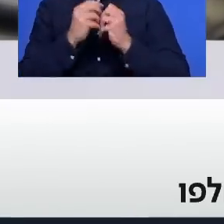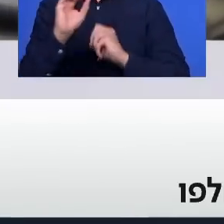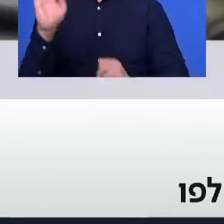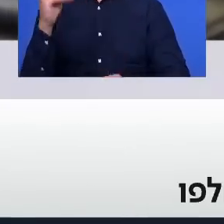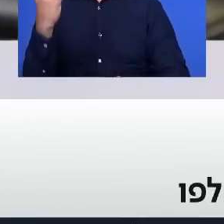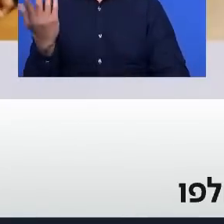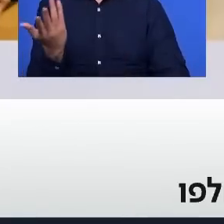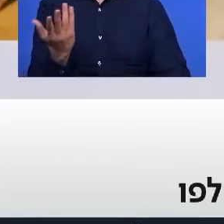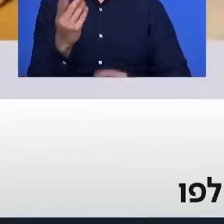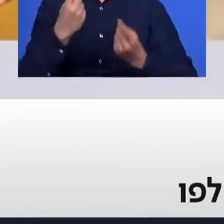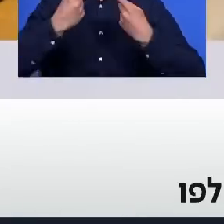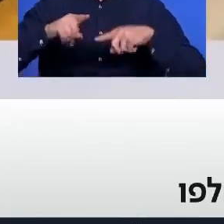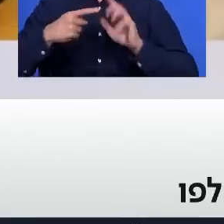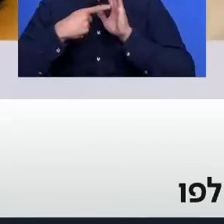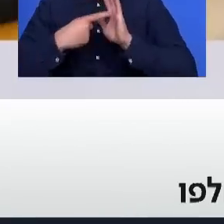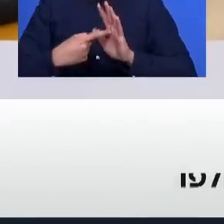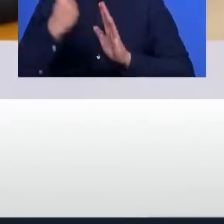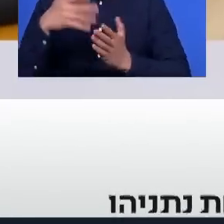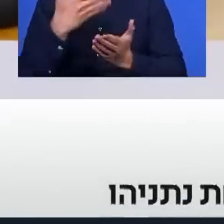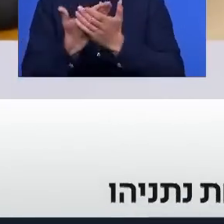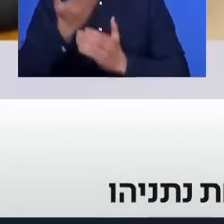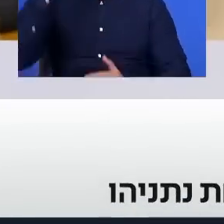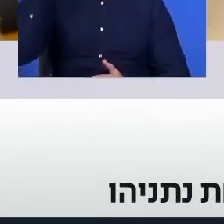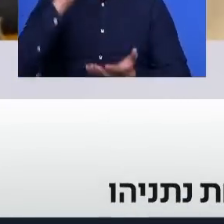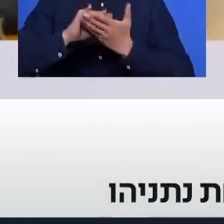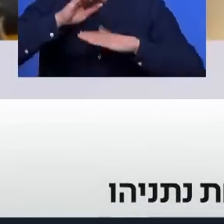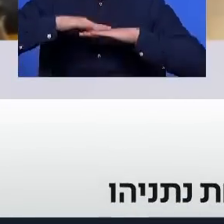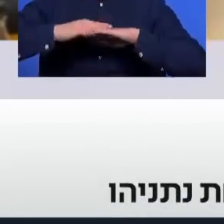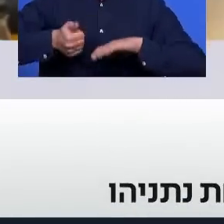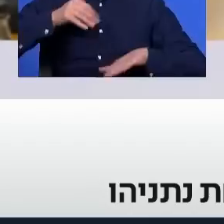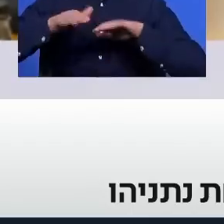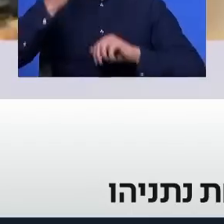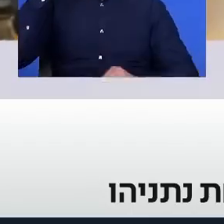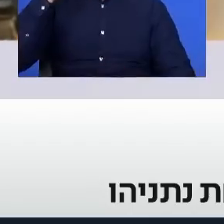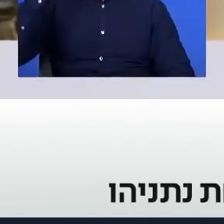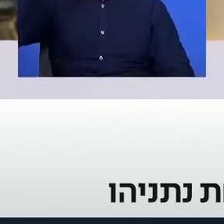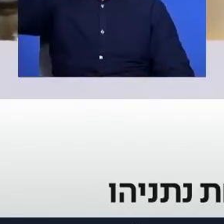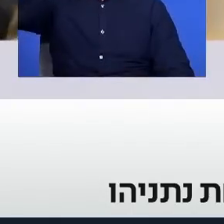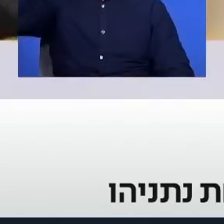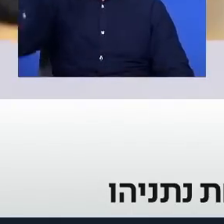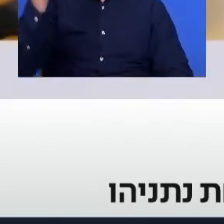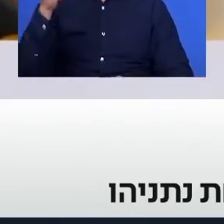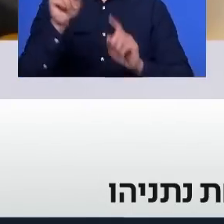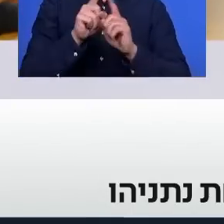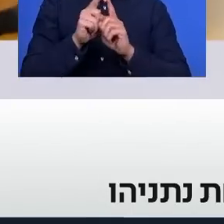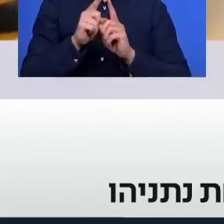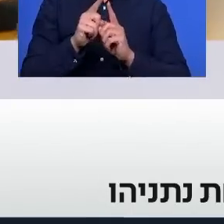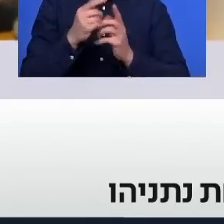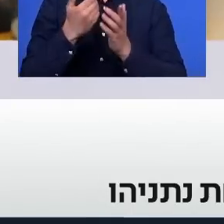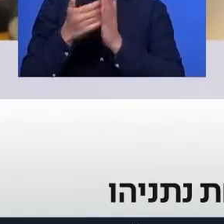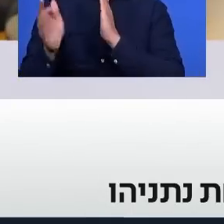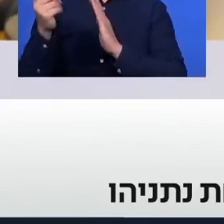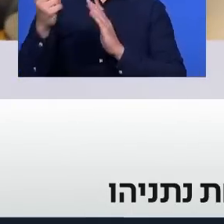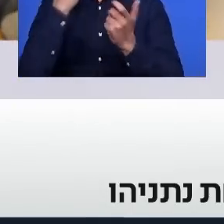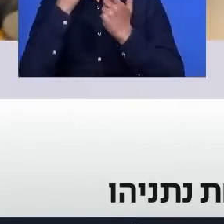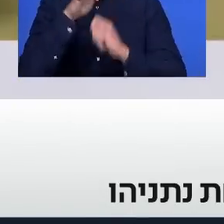זו אותה ועדה שלדוגמה המליצה בזמן כהונתו של ראש הממשלה לשעבר בנט להסיר את ההבטחה מעל